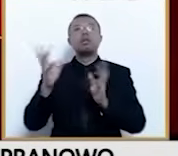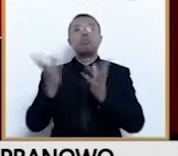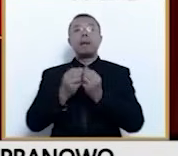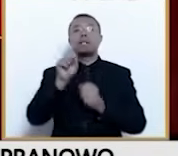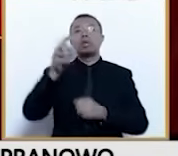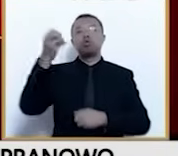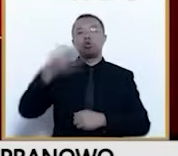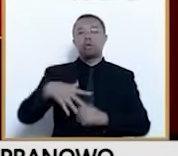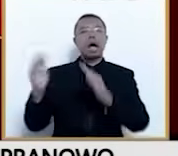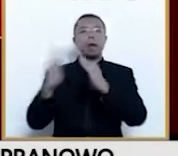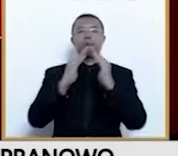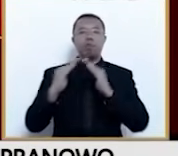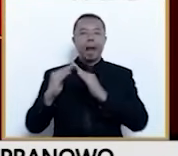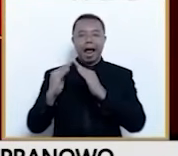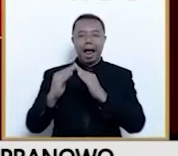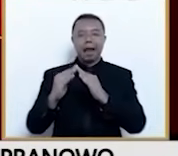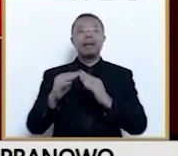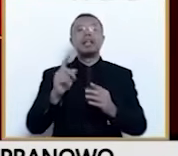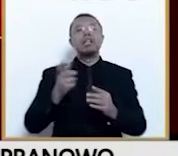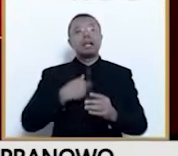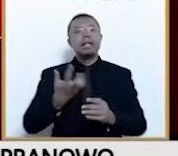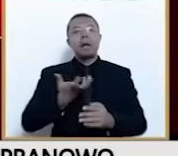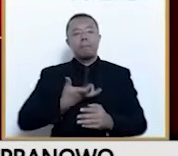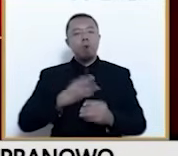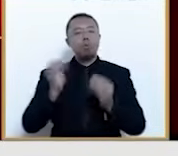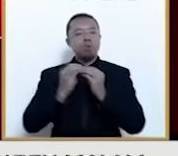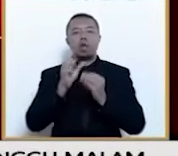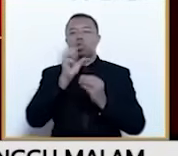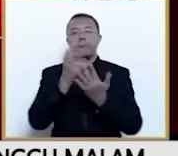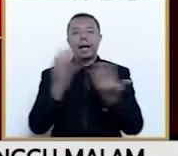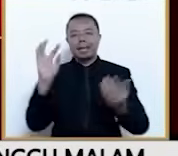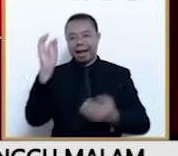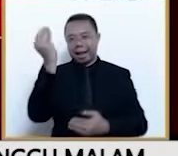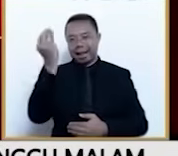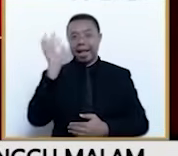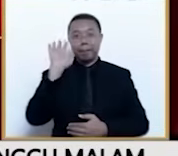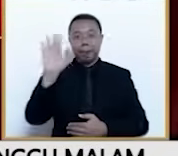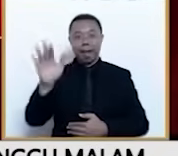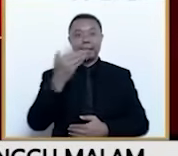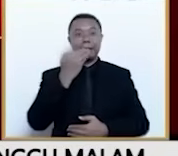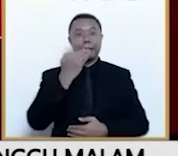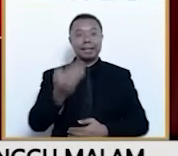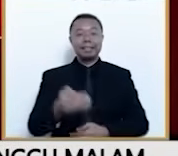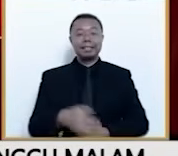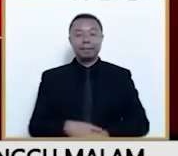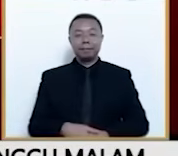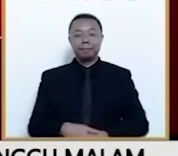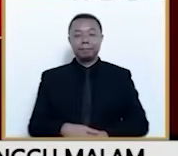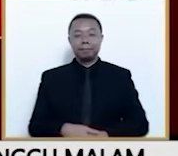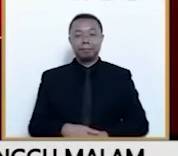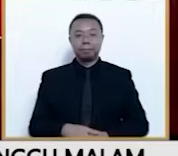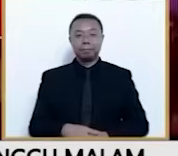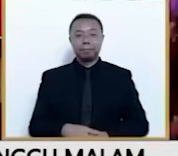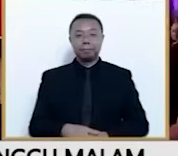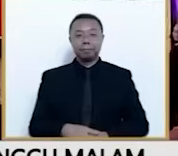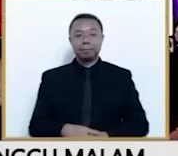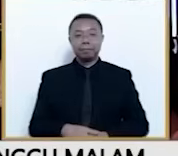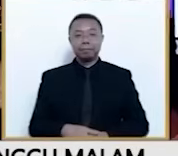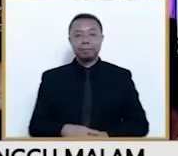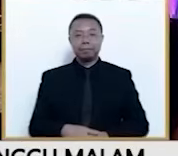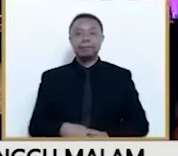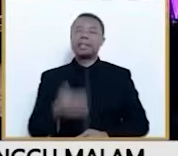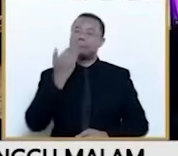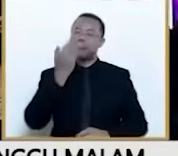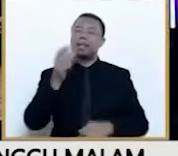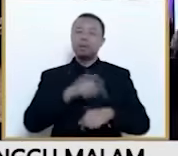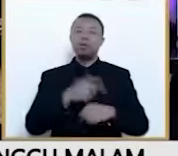juta unit. Itulah yang kami tekadkan untuk rakyat Jakarta ke depan. Terima kasih. Baik, terima